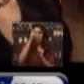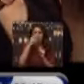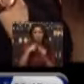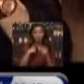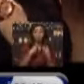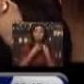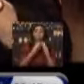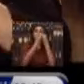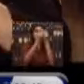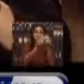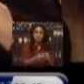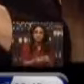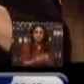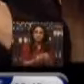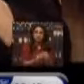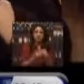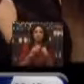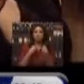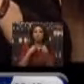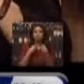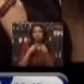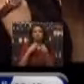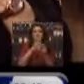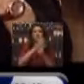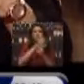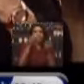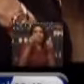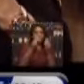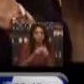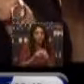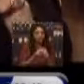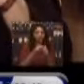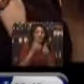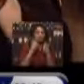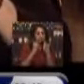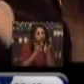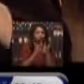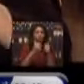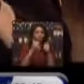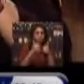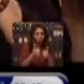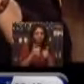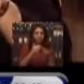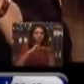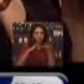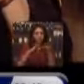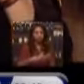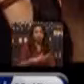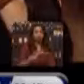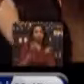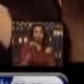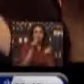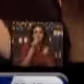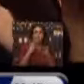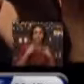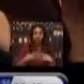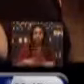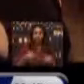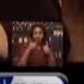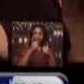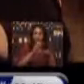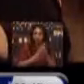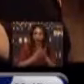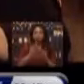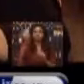وكنت رايحة معاه على اساس ان انا هرستقه واطمن عليه واشوف له يعني طلبات وكده